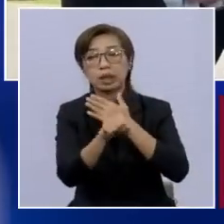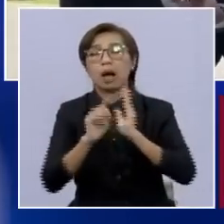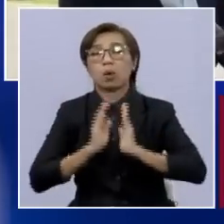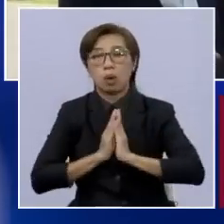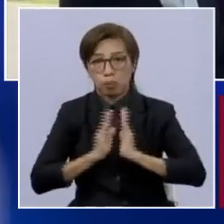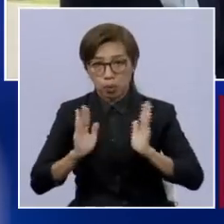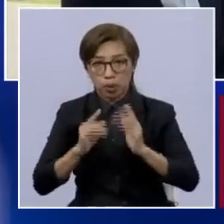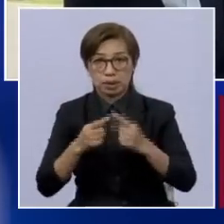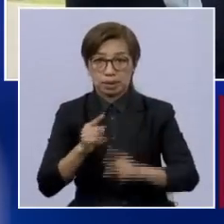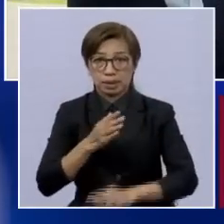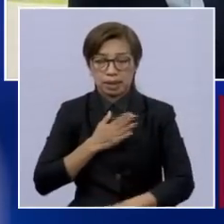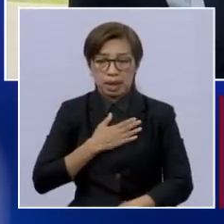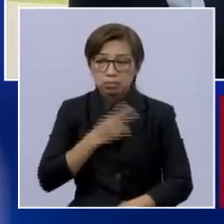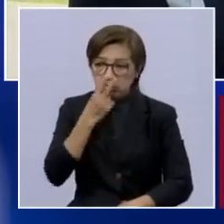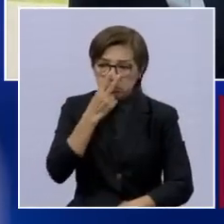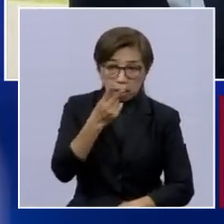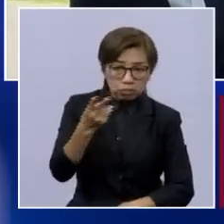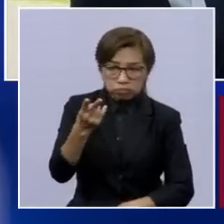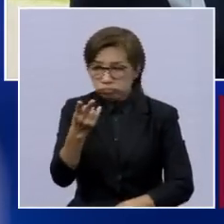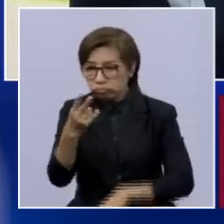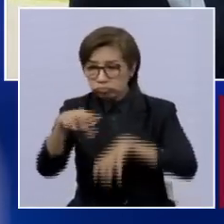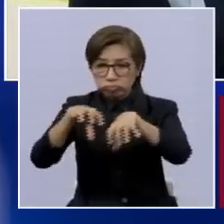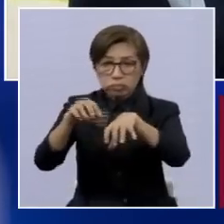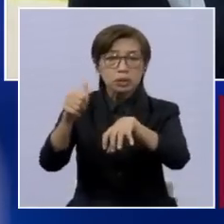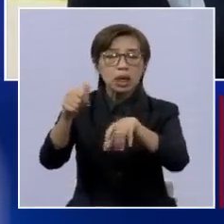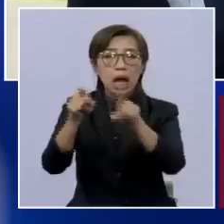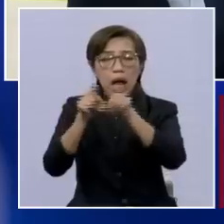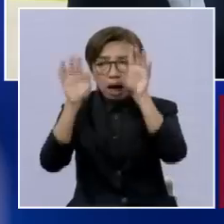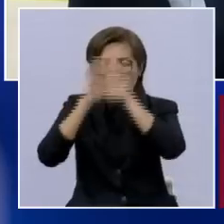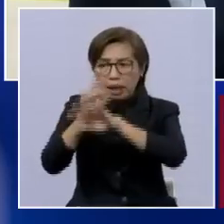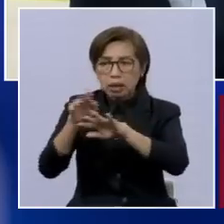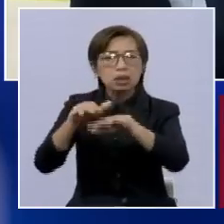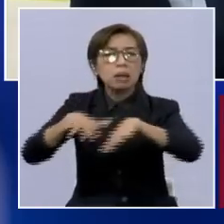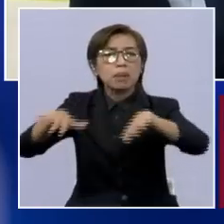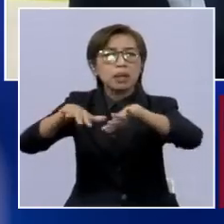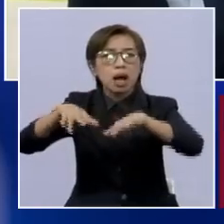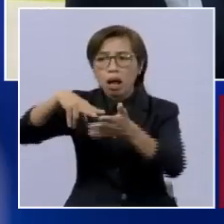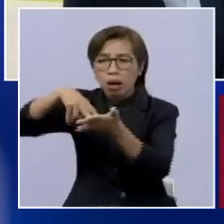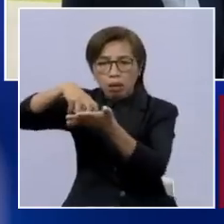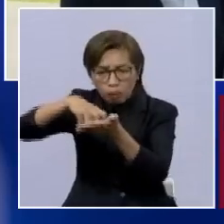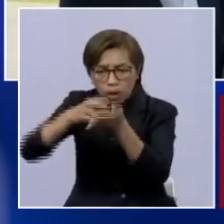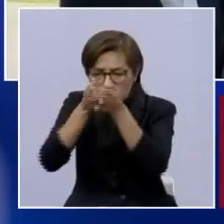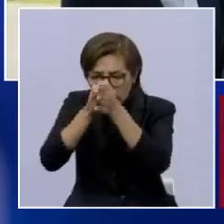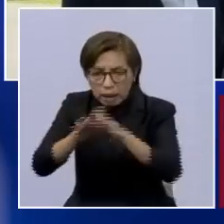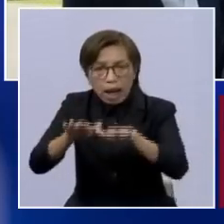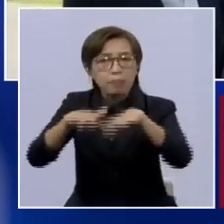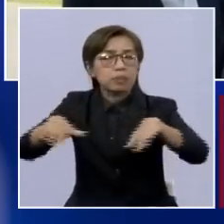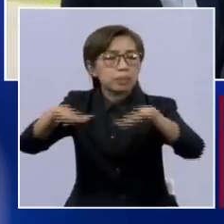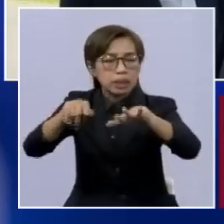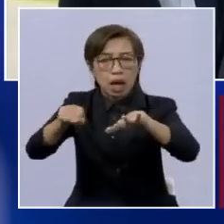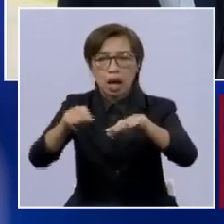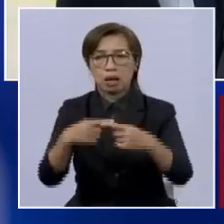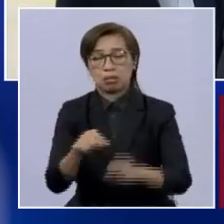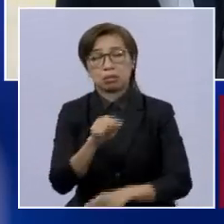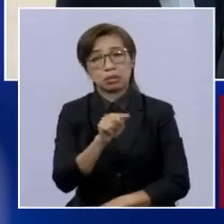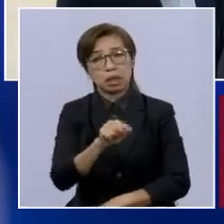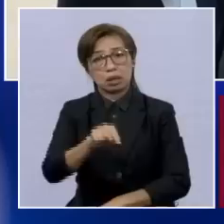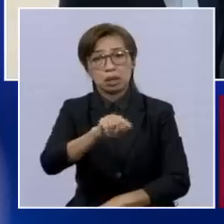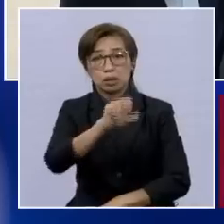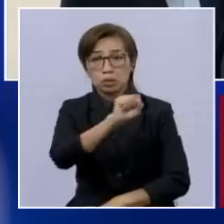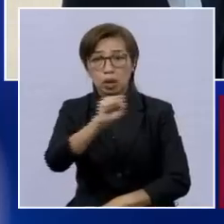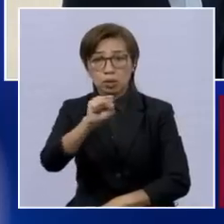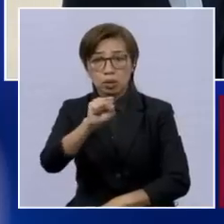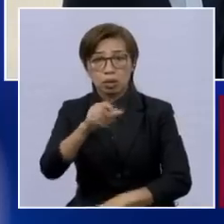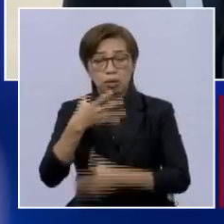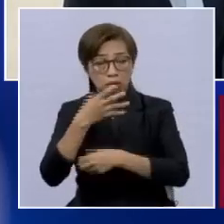ณแต่จากที่ตนเห็นเนี่ยก็ไม่มีอะไรเป็นการกราบตามธรรมเนียมประเพณีปฏิบัติส่วนการที่นายชินวรระบุว่าประเด็นนี้เนี่ย